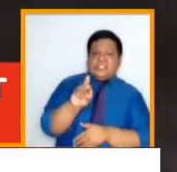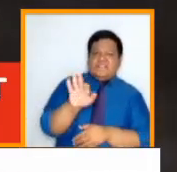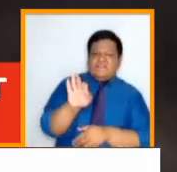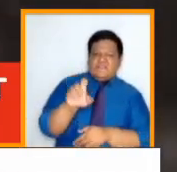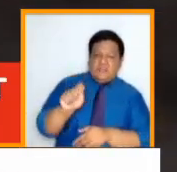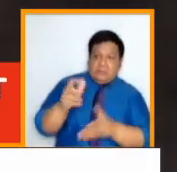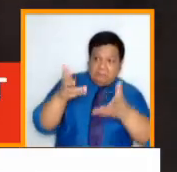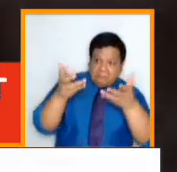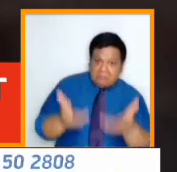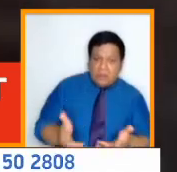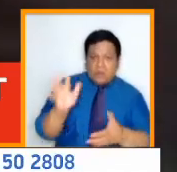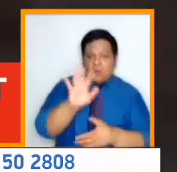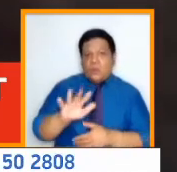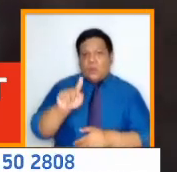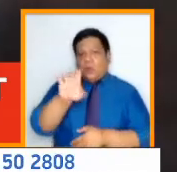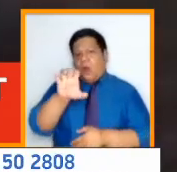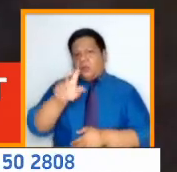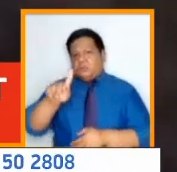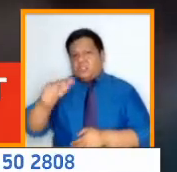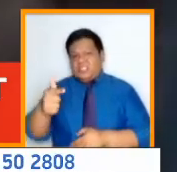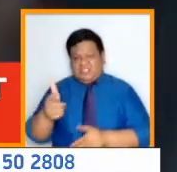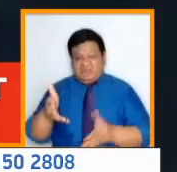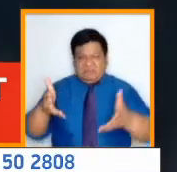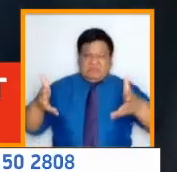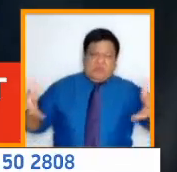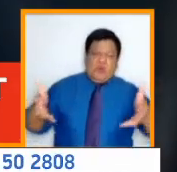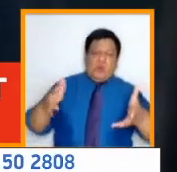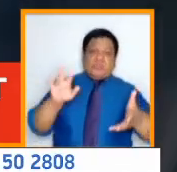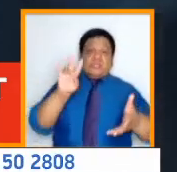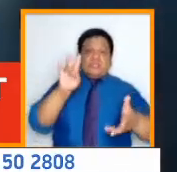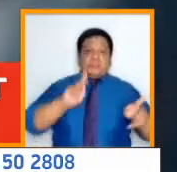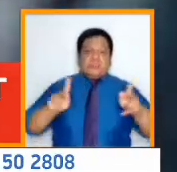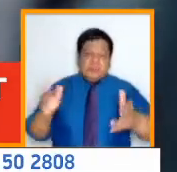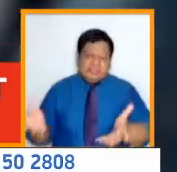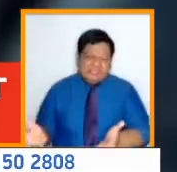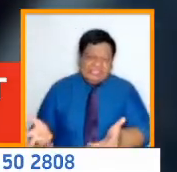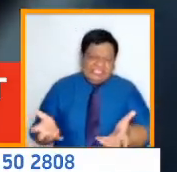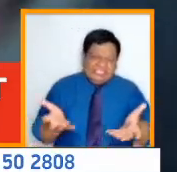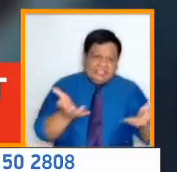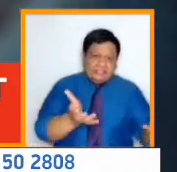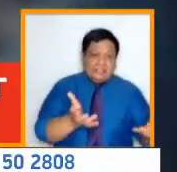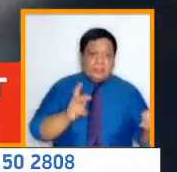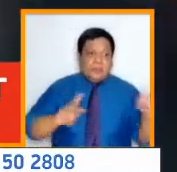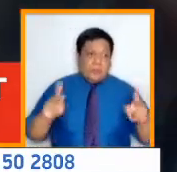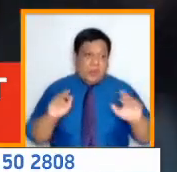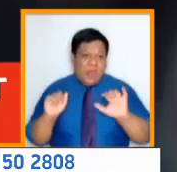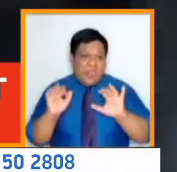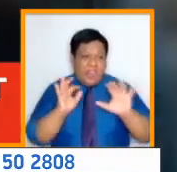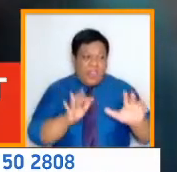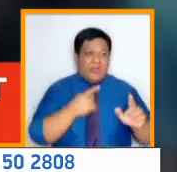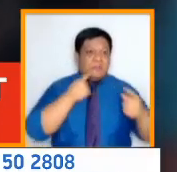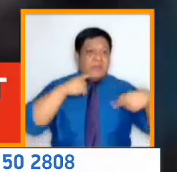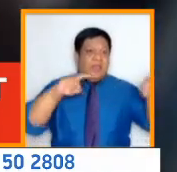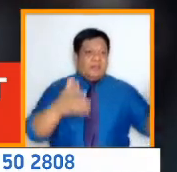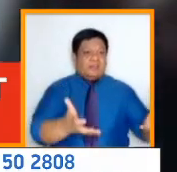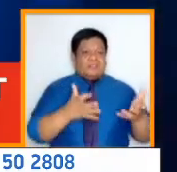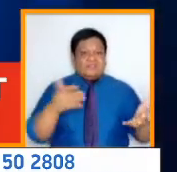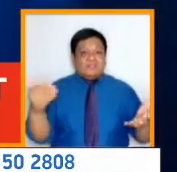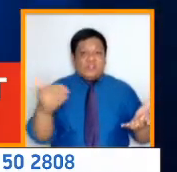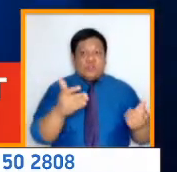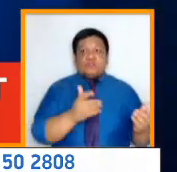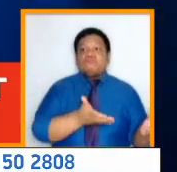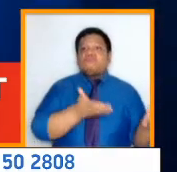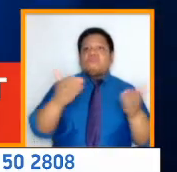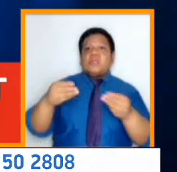isda, 7 tao ang nagtulong-tulong para mabuhat ito. Pinagkaguluhan ng mga residente ang nalambat na isda. Dinala sa palengke ng kalawag